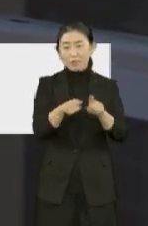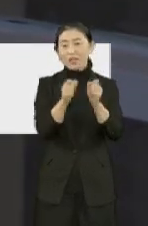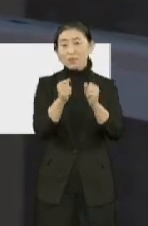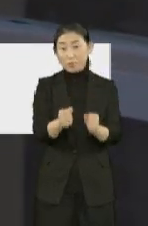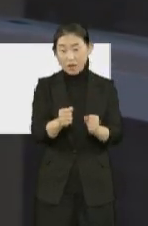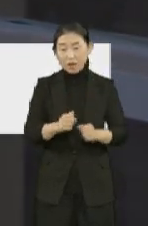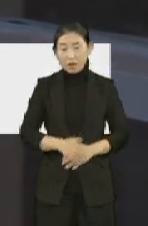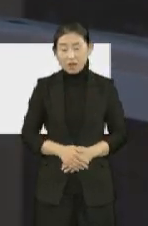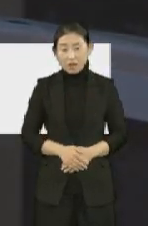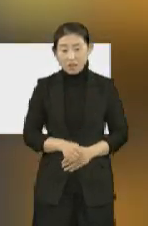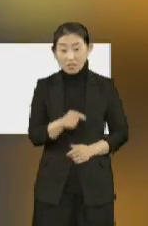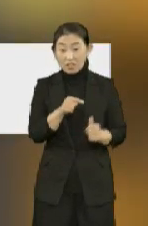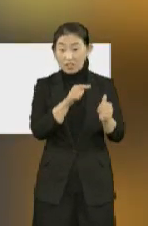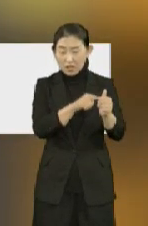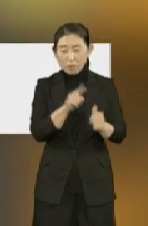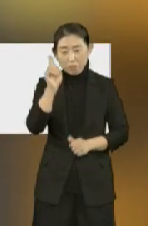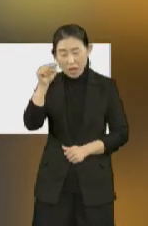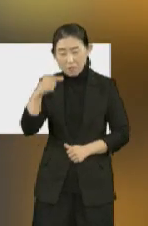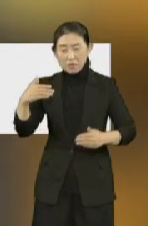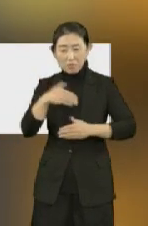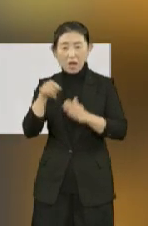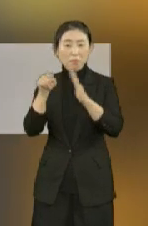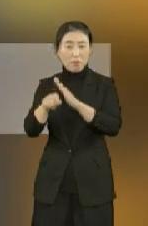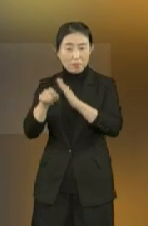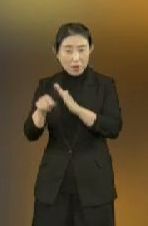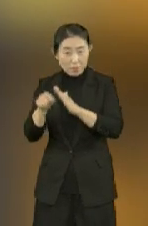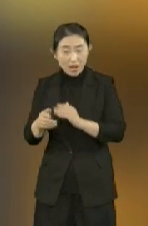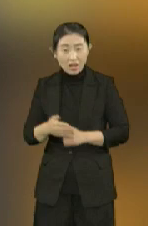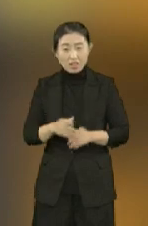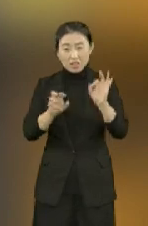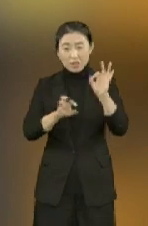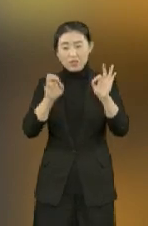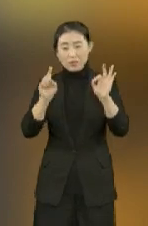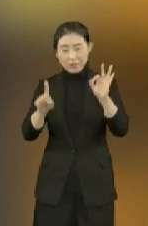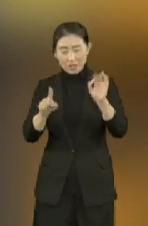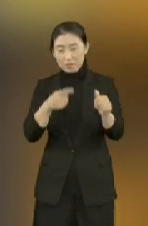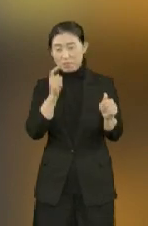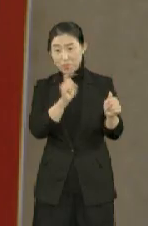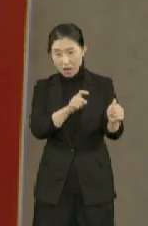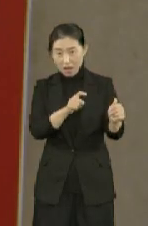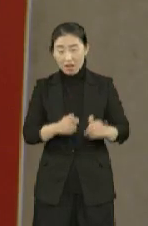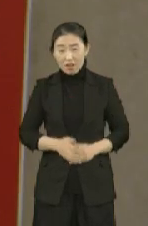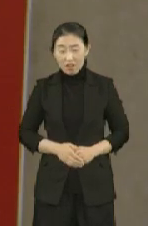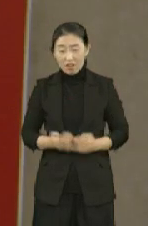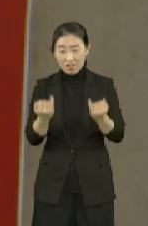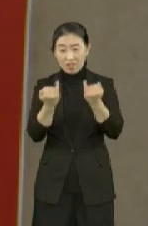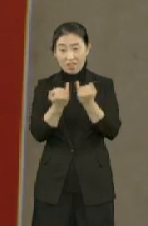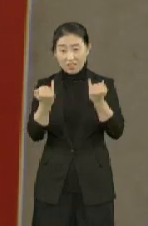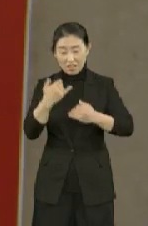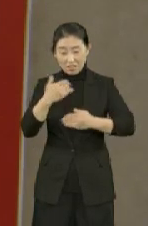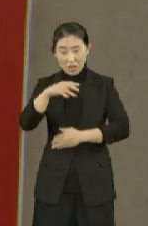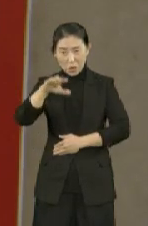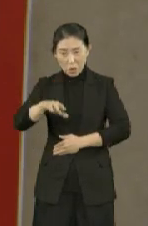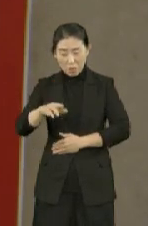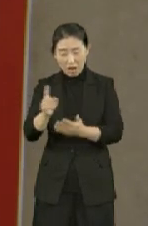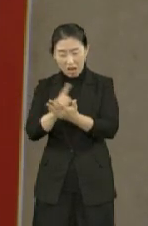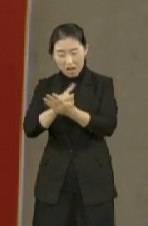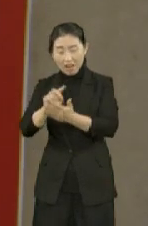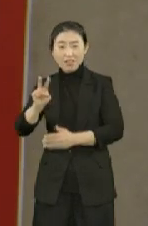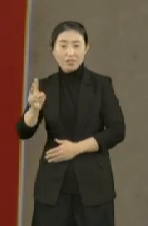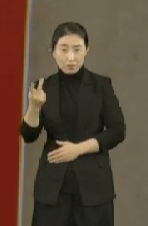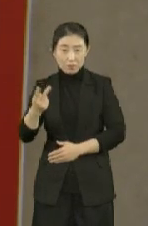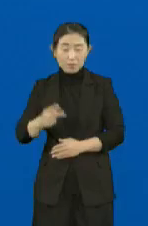유포 차 주인은 매일 사우나를 방문했고 지난달 31일 확진 됐는데 그 사이 이어 탕에서 200여명과 접촉에